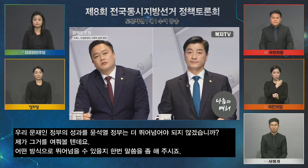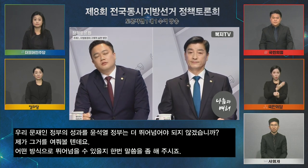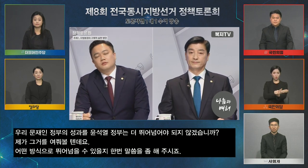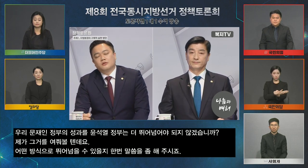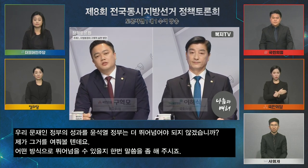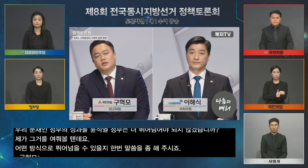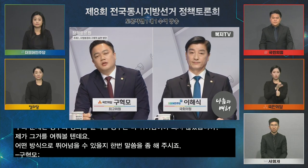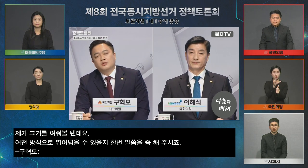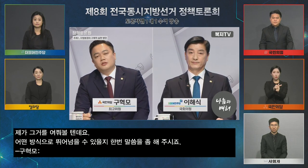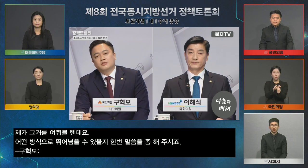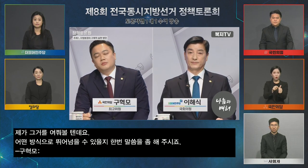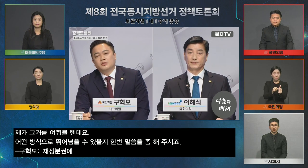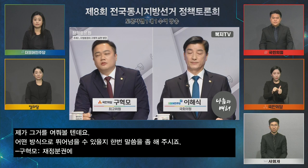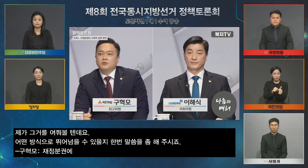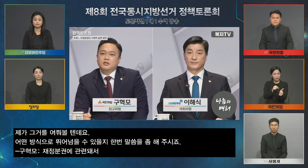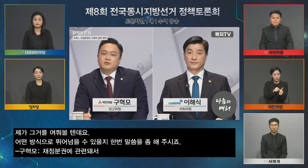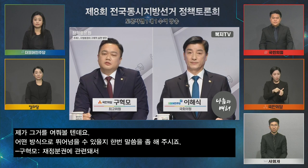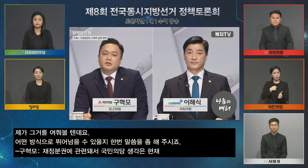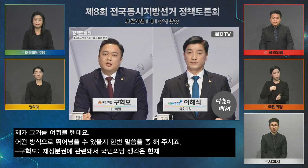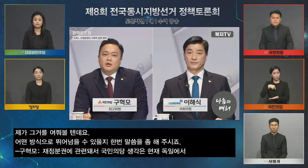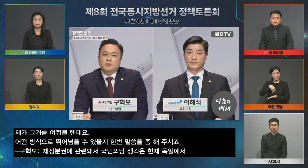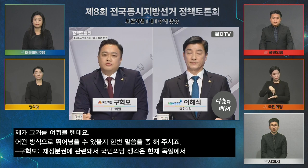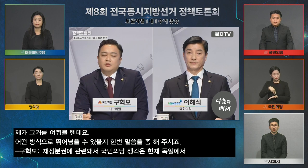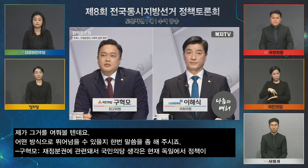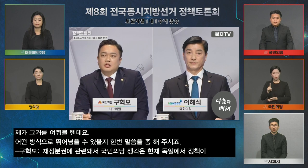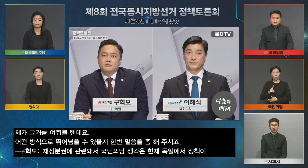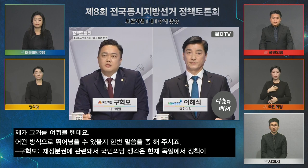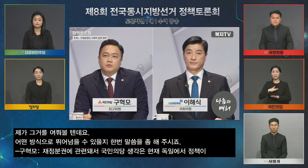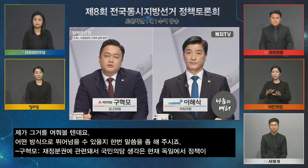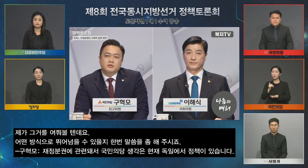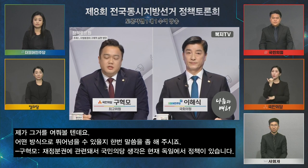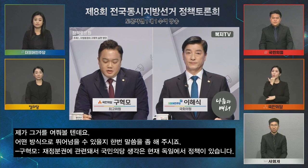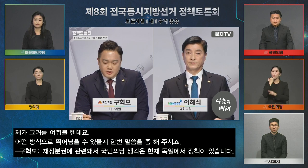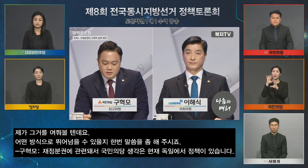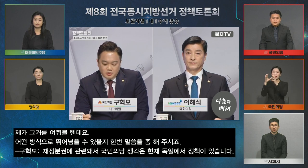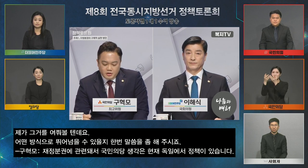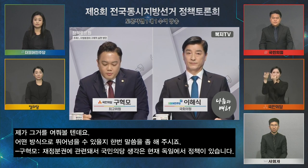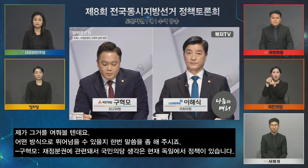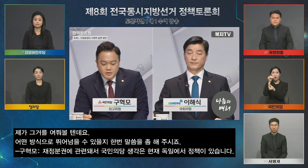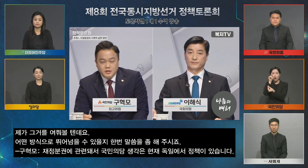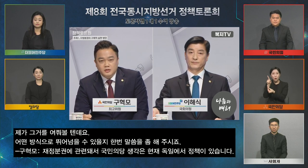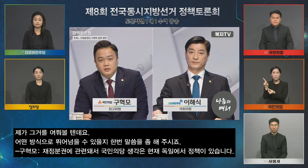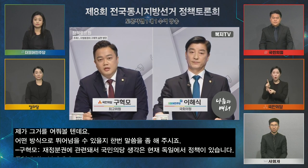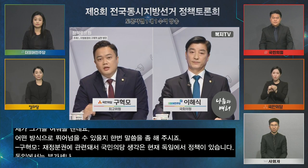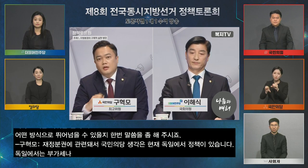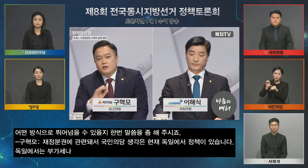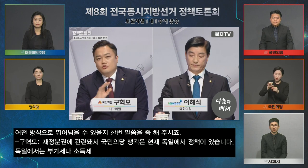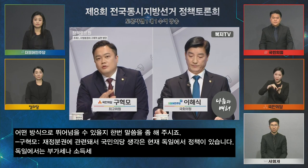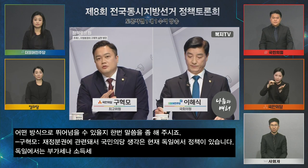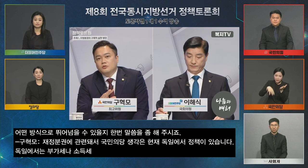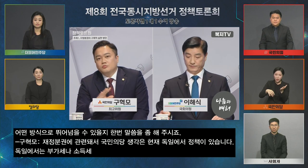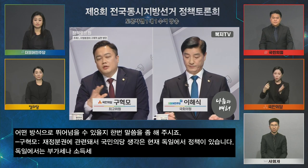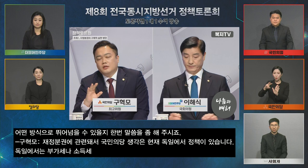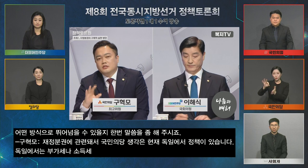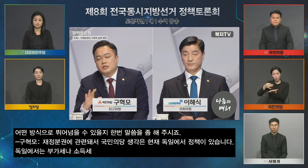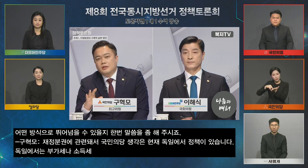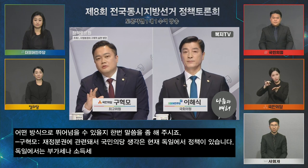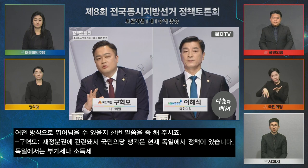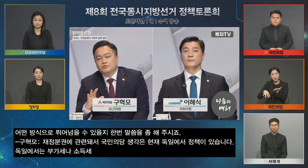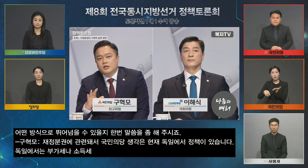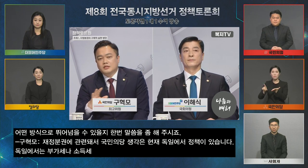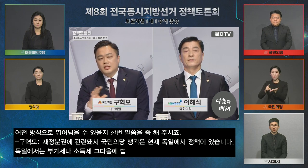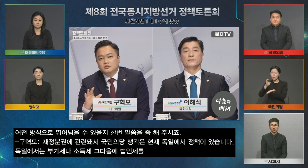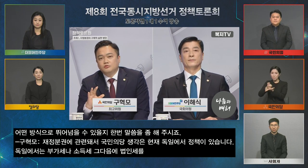정책이 있습니다. 독일에서는 부가세와 소득세, 그다음에 법인세를 중앙정부와